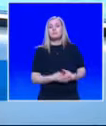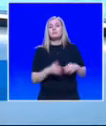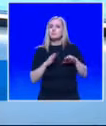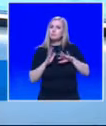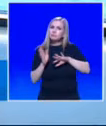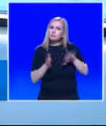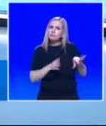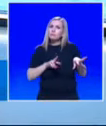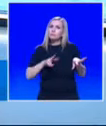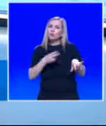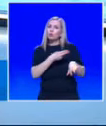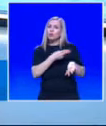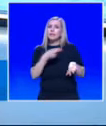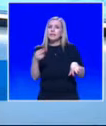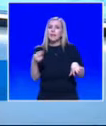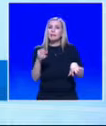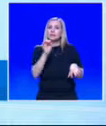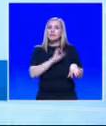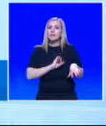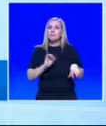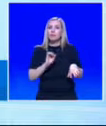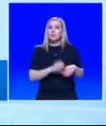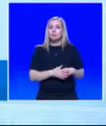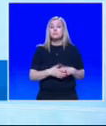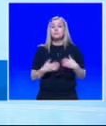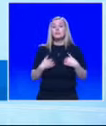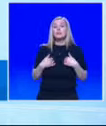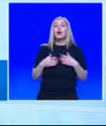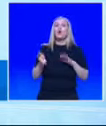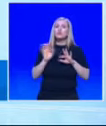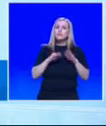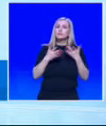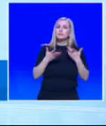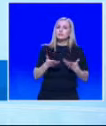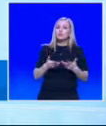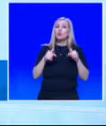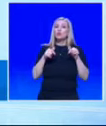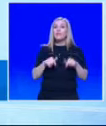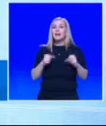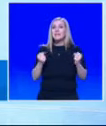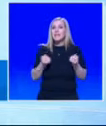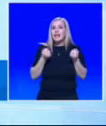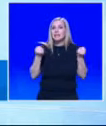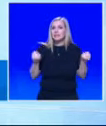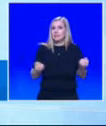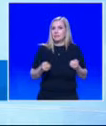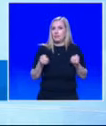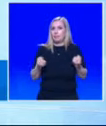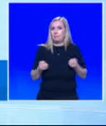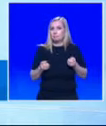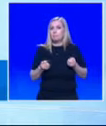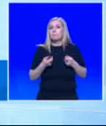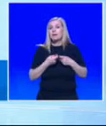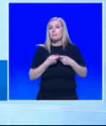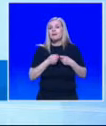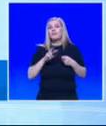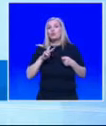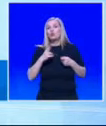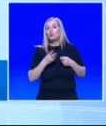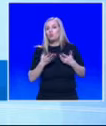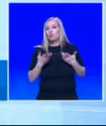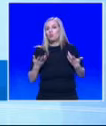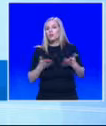обща тема за Европа. А при тези и това цялата, нали, освен всичко останало, това действие и извършва и друга